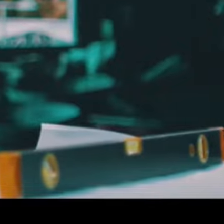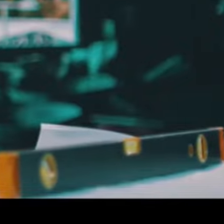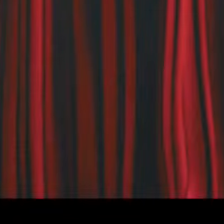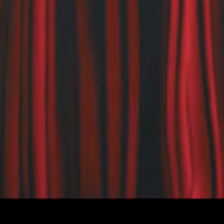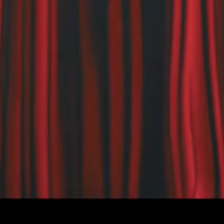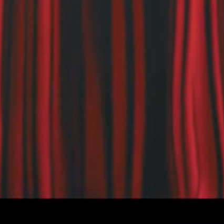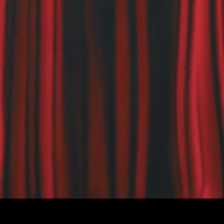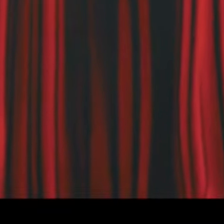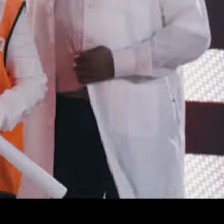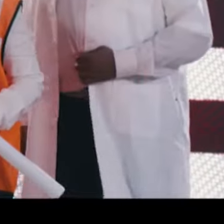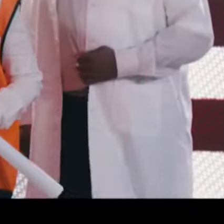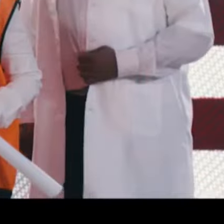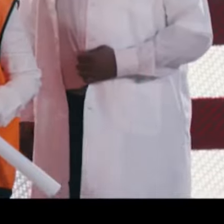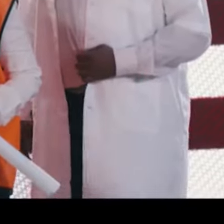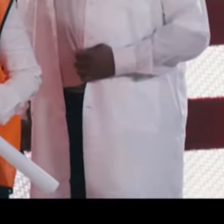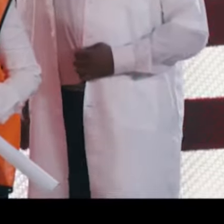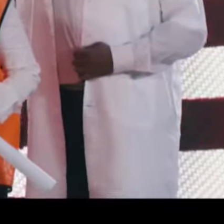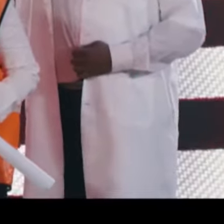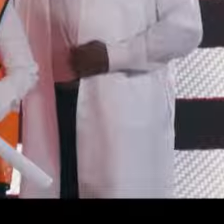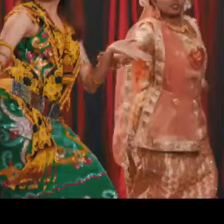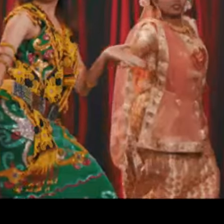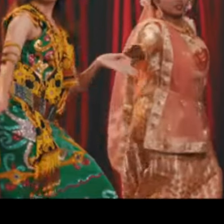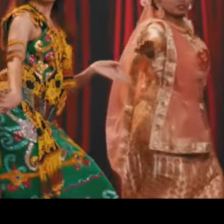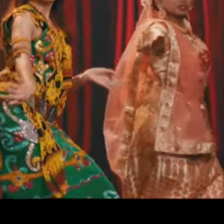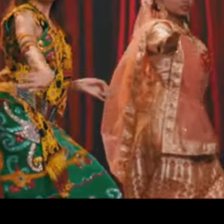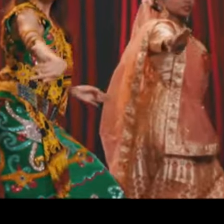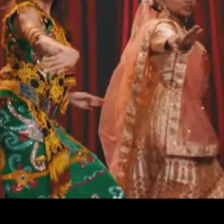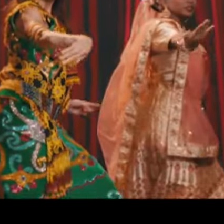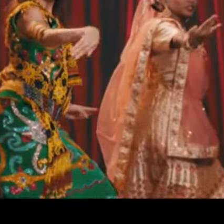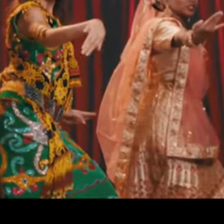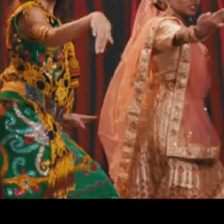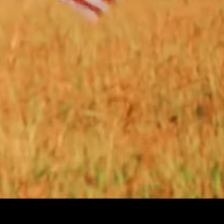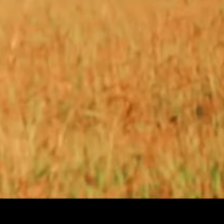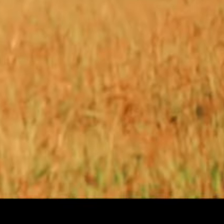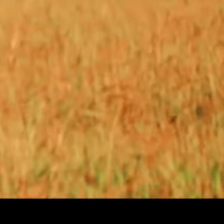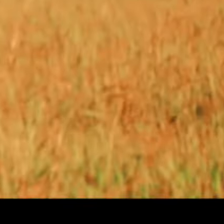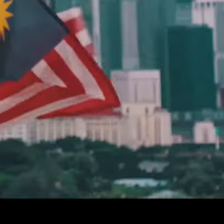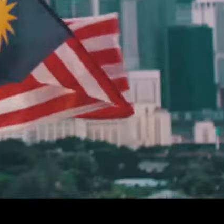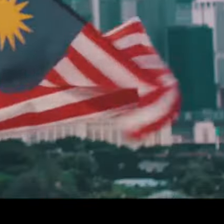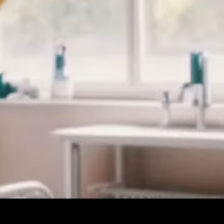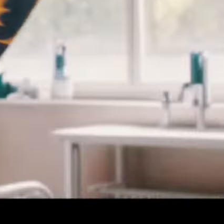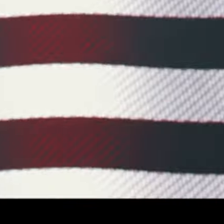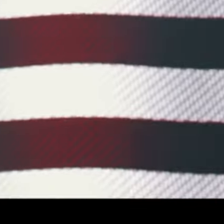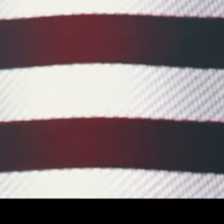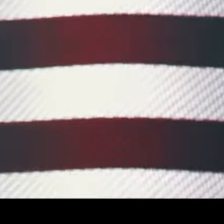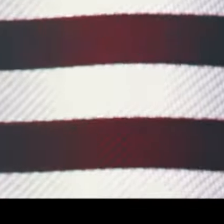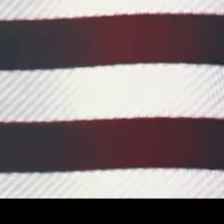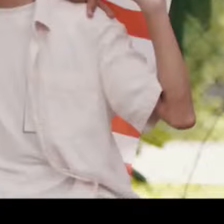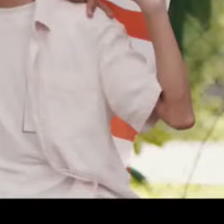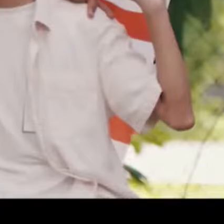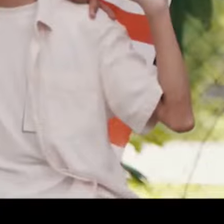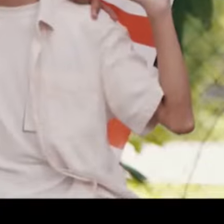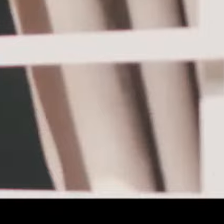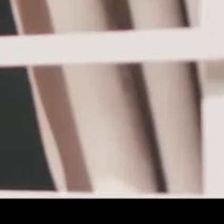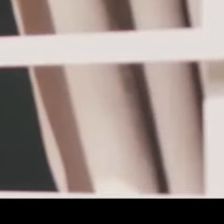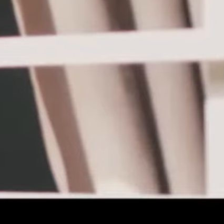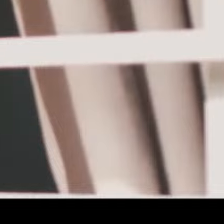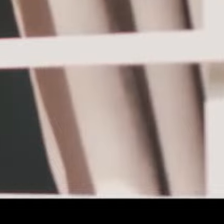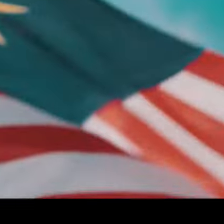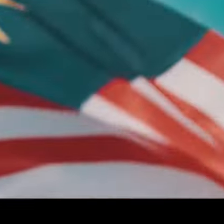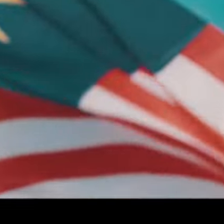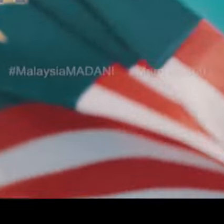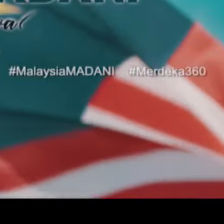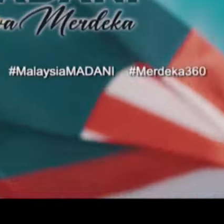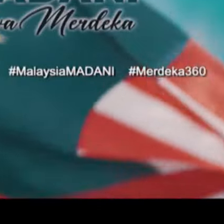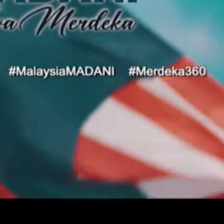jiwa merdeka yang utuh agar kemerdekaan yang kita kecapi terus kekal abadi. Selamat Hari